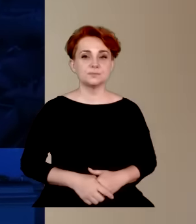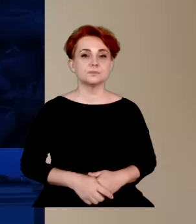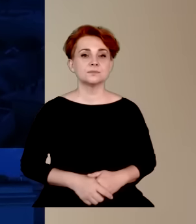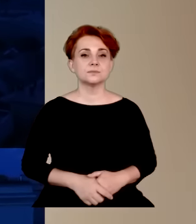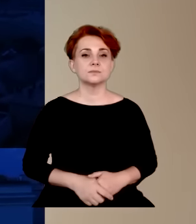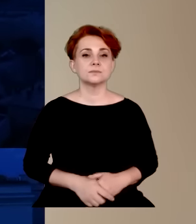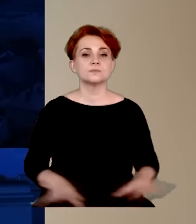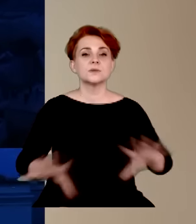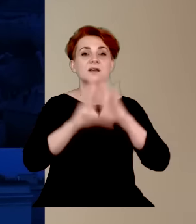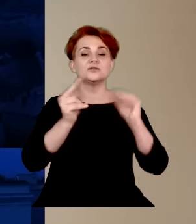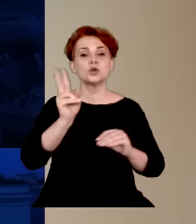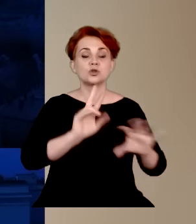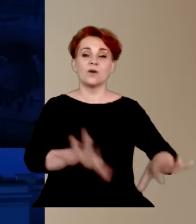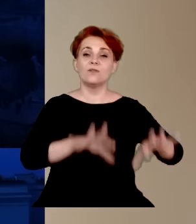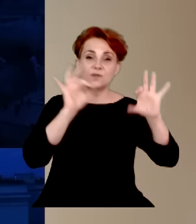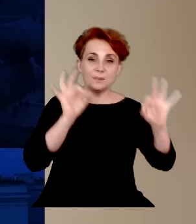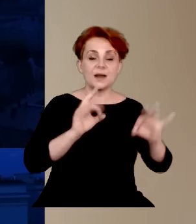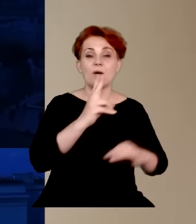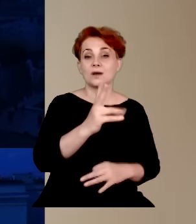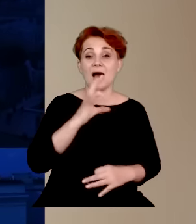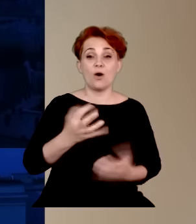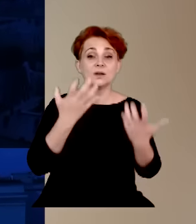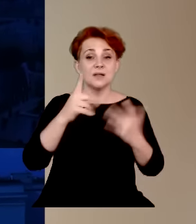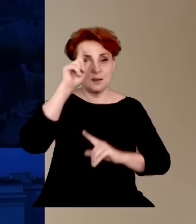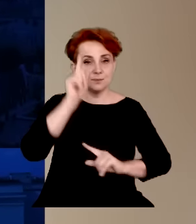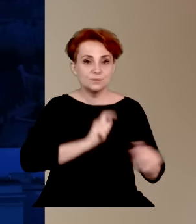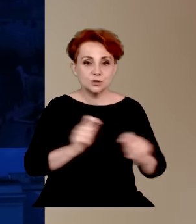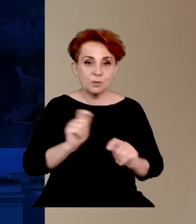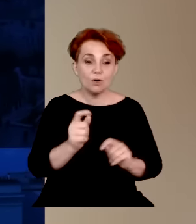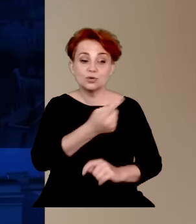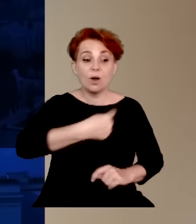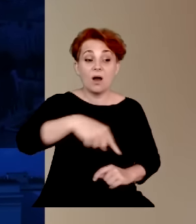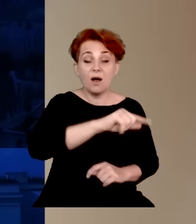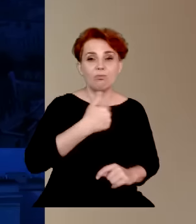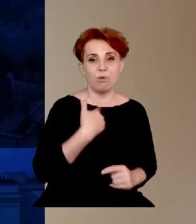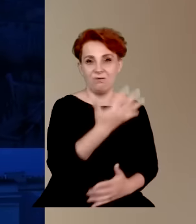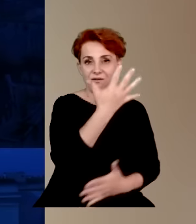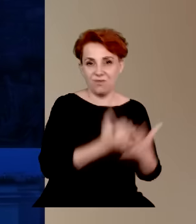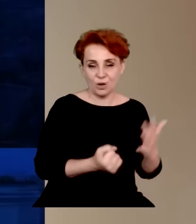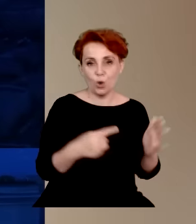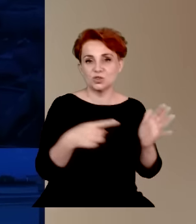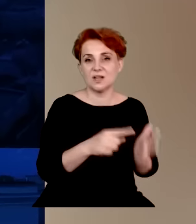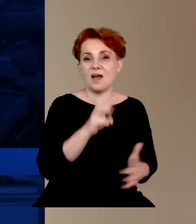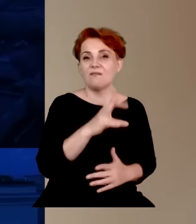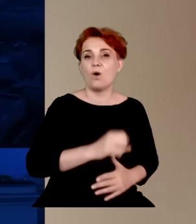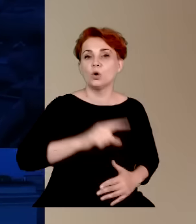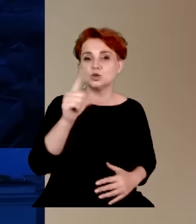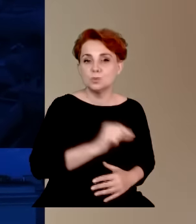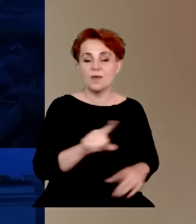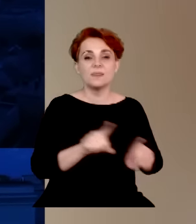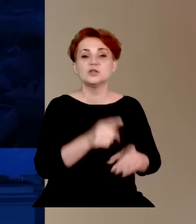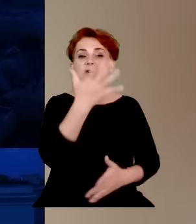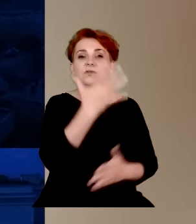Wszystkim wyborcom Koalicji Obywatelskiej chciałam przypomnieć, że to oni wykorzystali orkiestrę świątecznej pomocy, wykorzystali